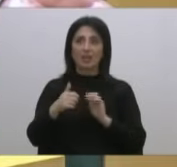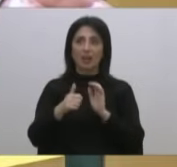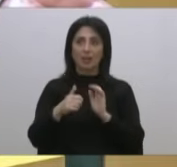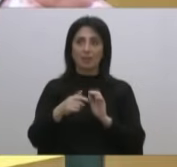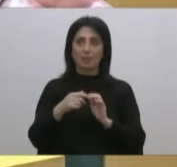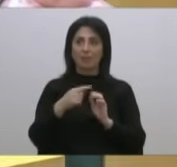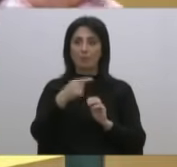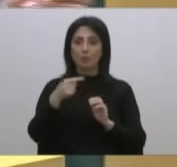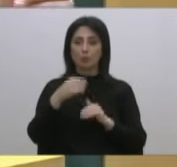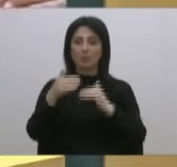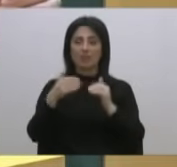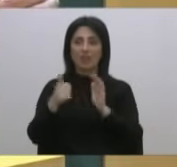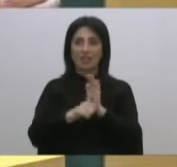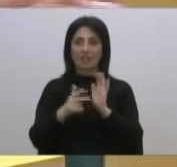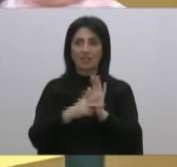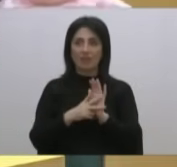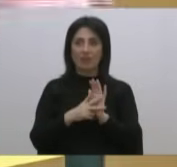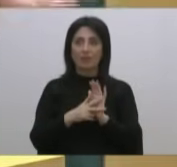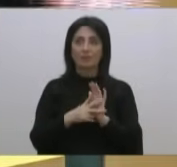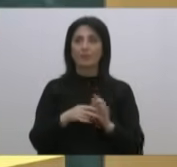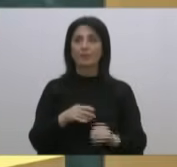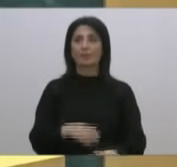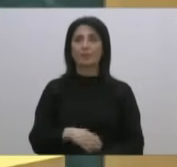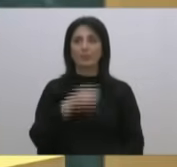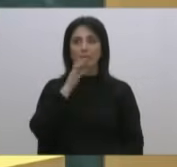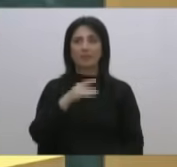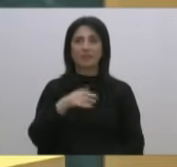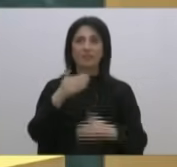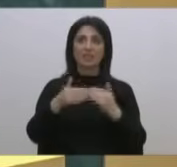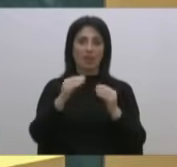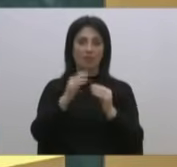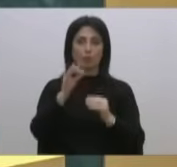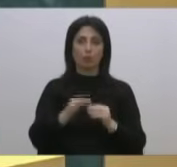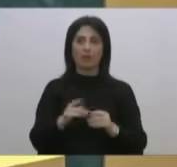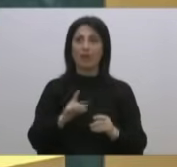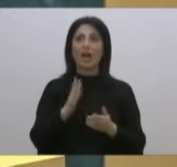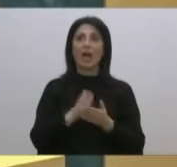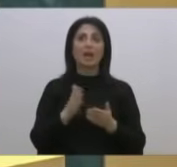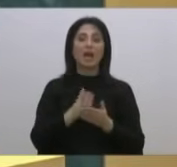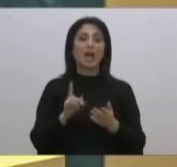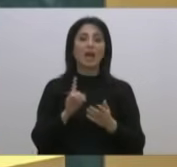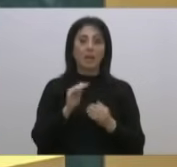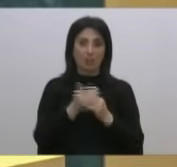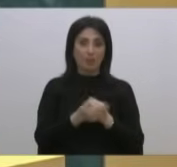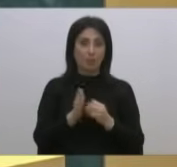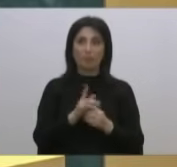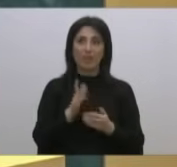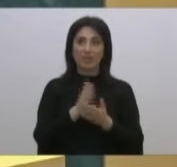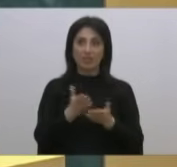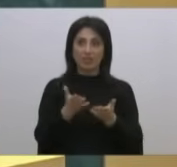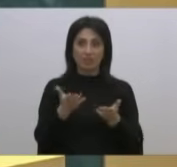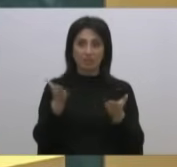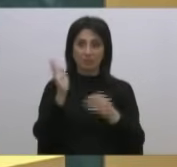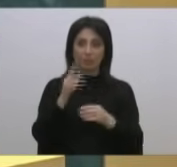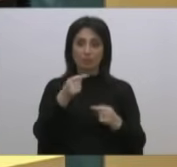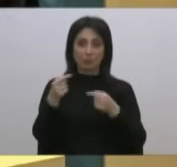ecusi minusi și gaudit, ecusi daroa, da, mere se țamă uite 8%. Rar, iar la rame, da maluli, iar rața regare, cam